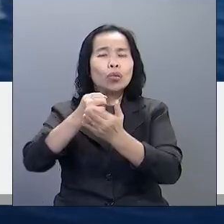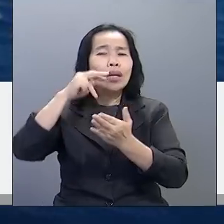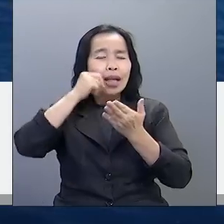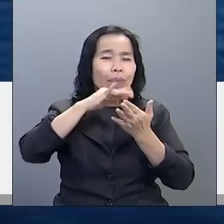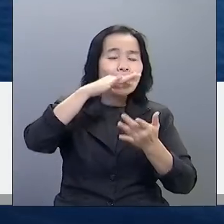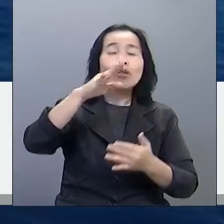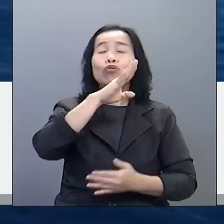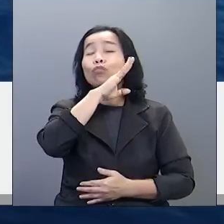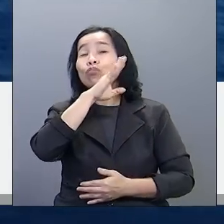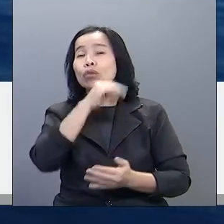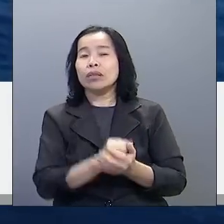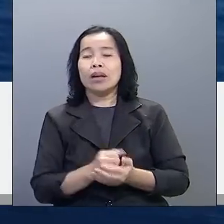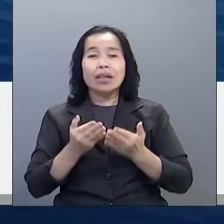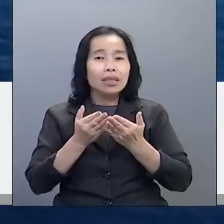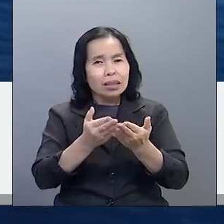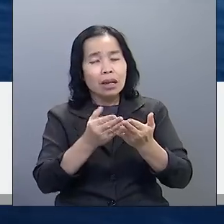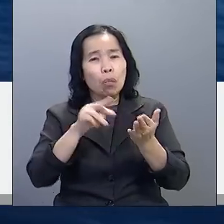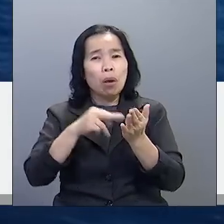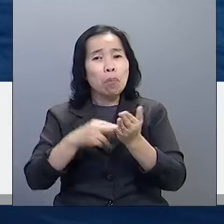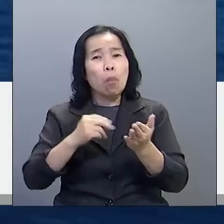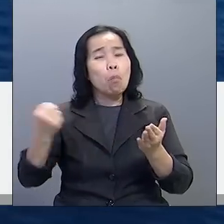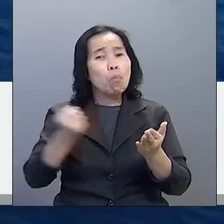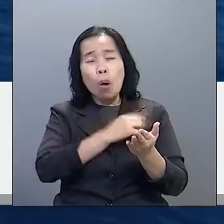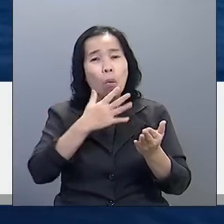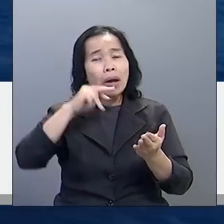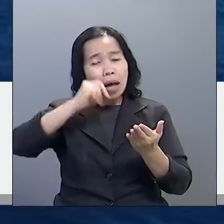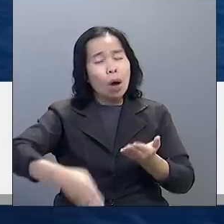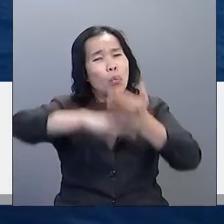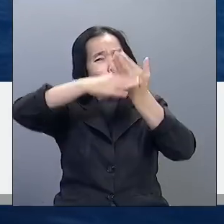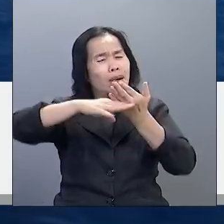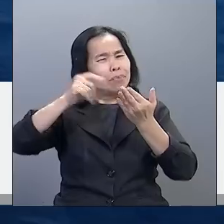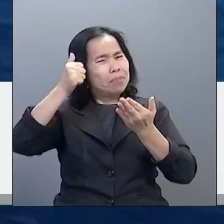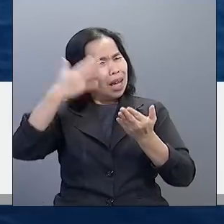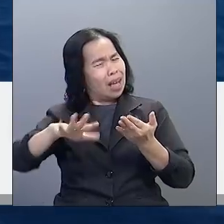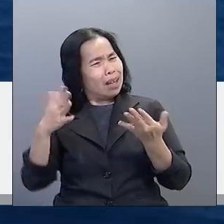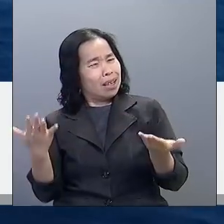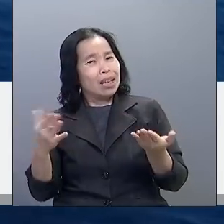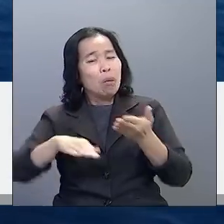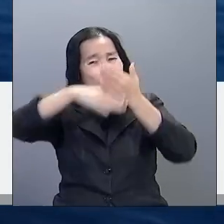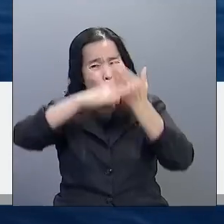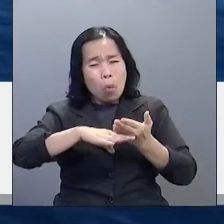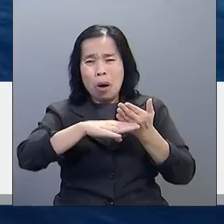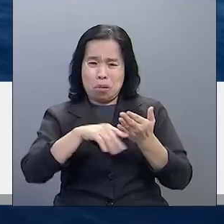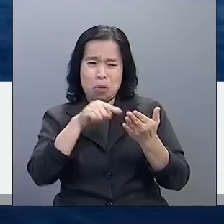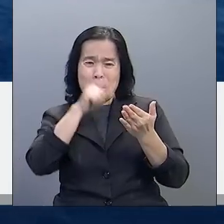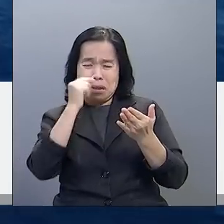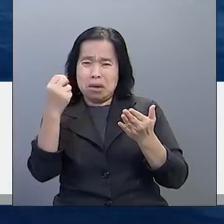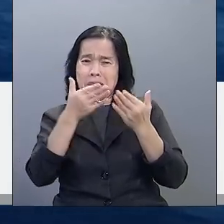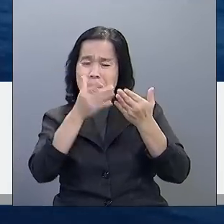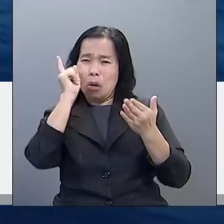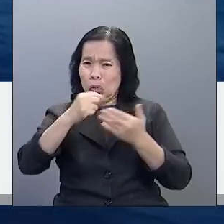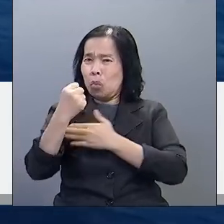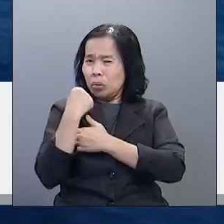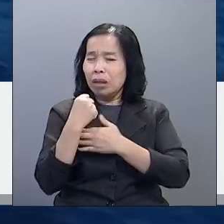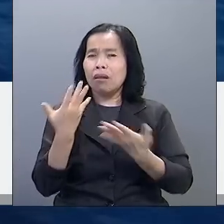ติฐานคือเรือน่าจะทนกับสภาพคลื่นลมได้มากกว่าเรือปกติทั่วไปไหมการเจอคลื่นสูง5เมตรน้ำเข้